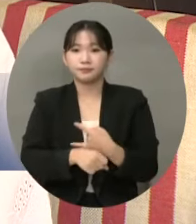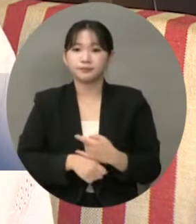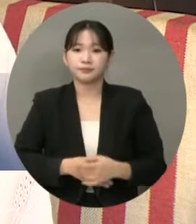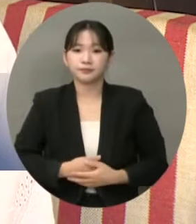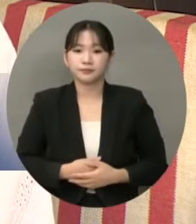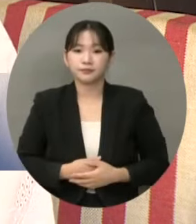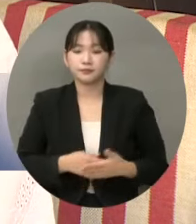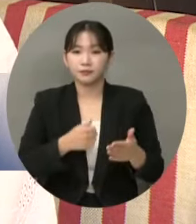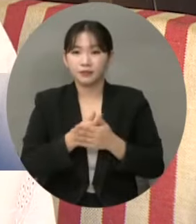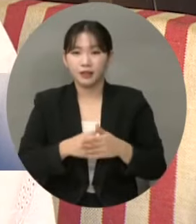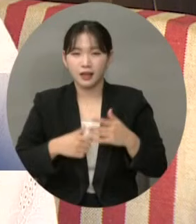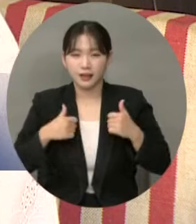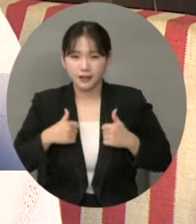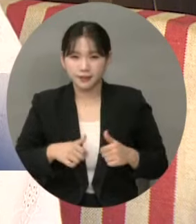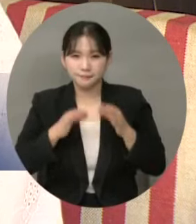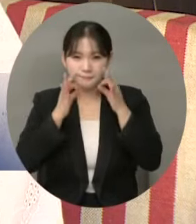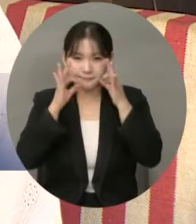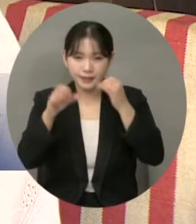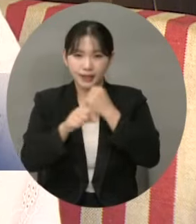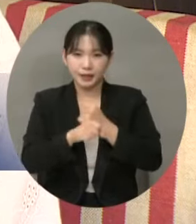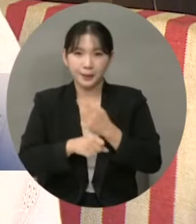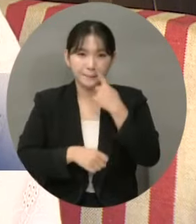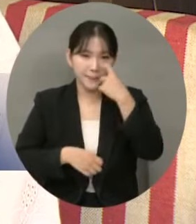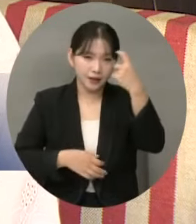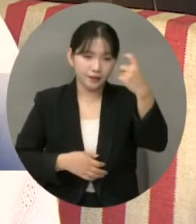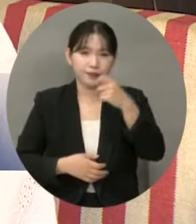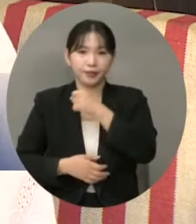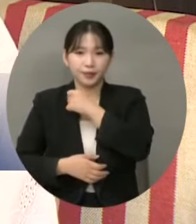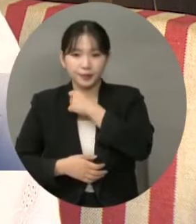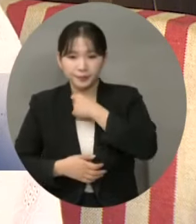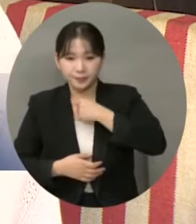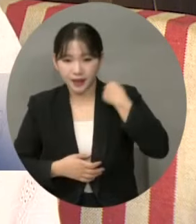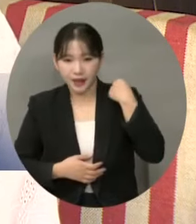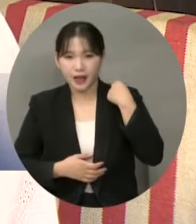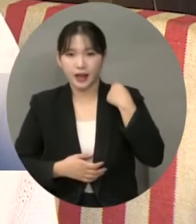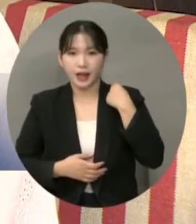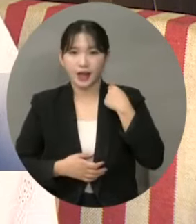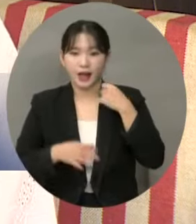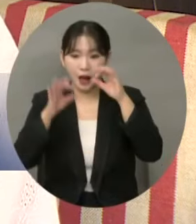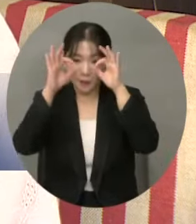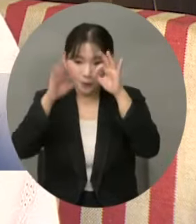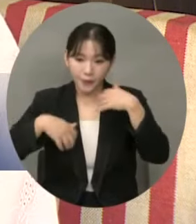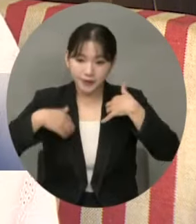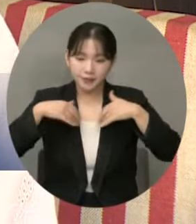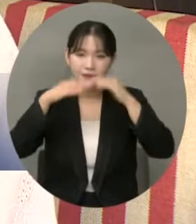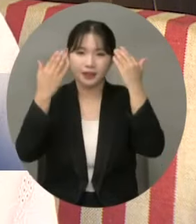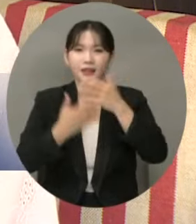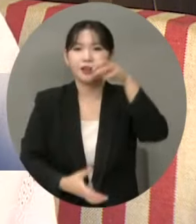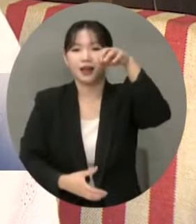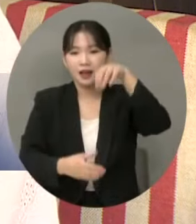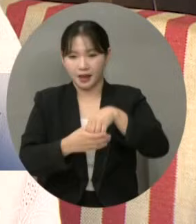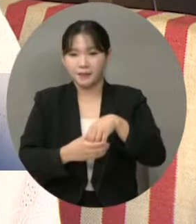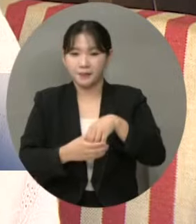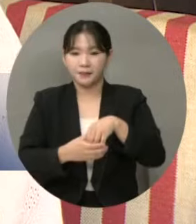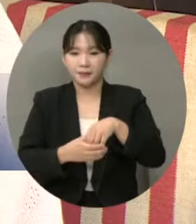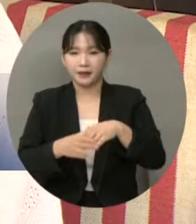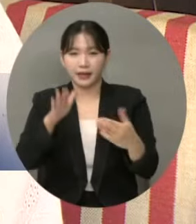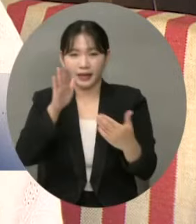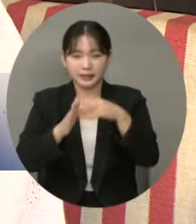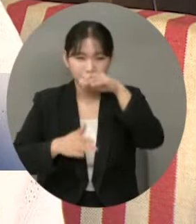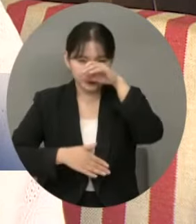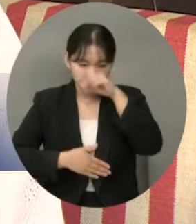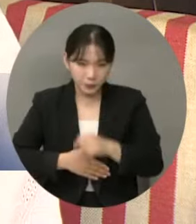하잖아요. 그래서 최선을 해서 먹과 맛과 눈과 다 합쳐서